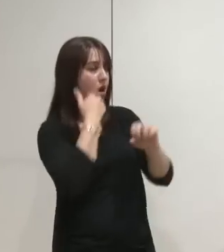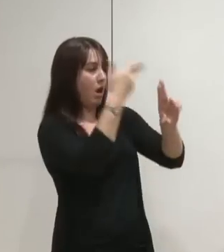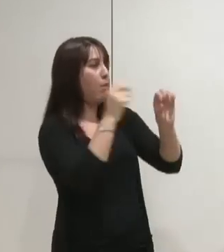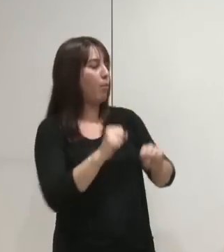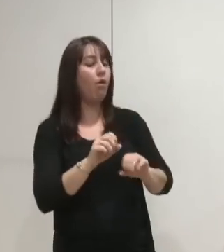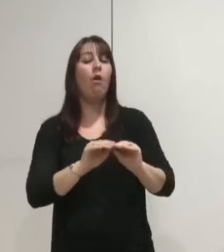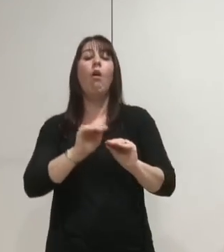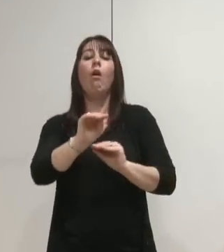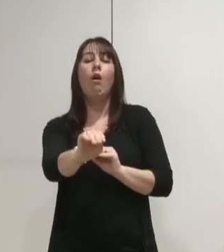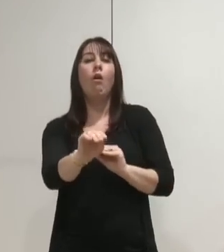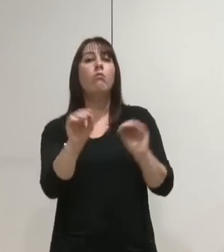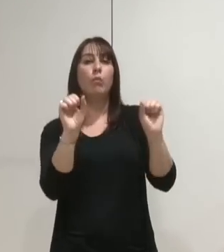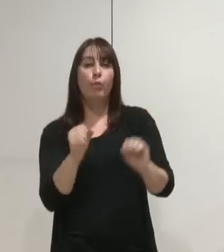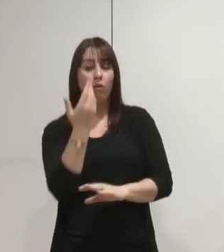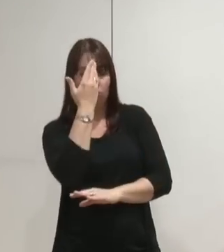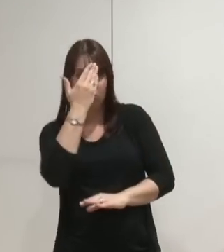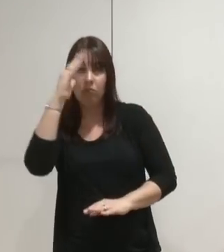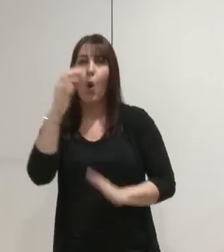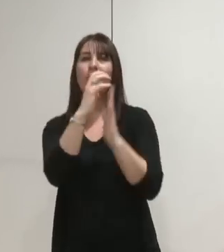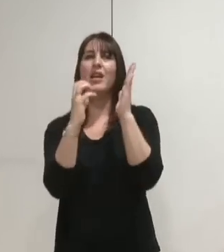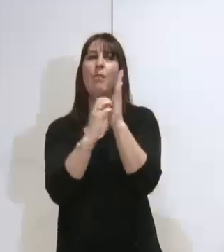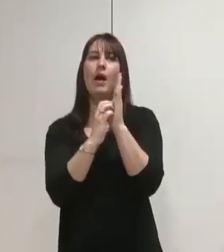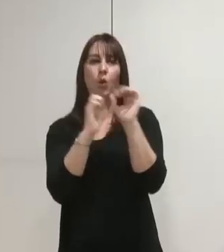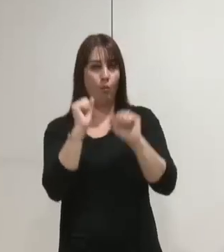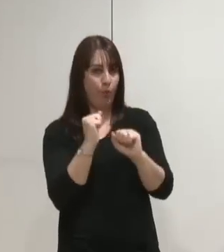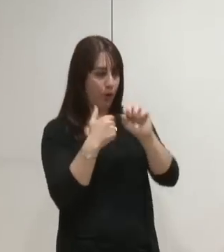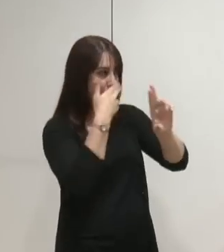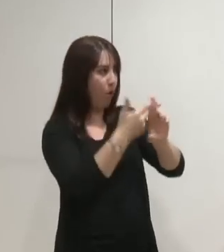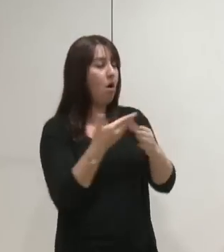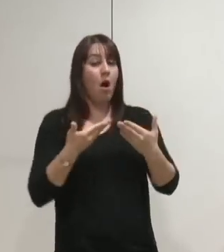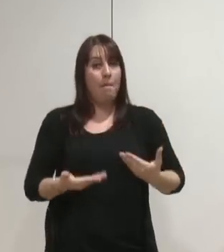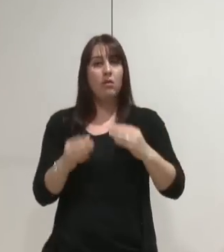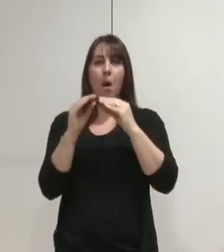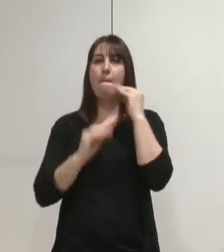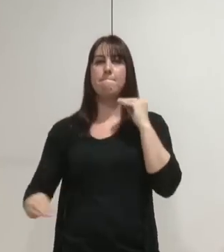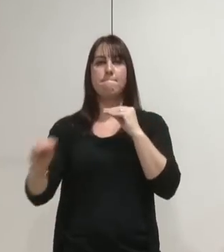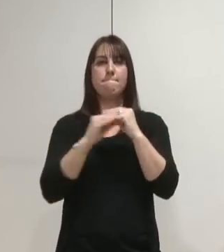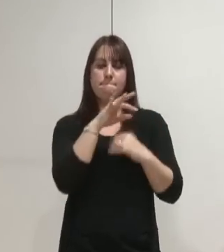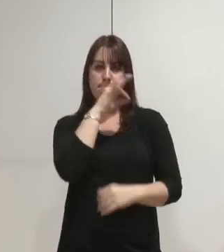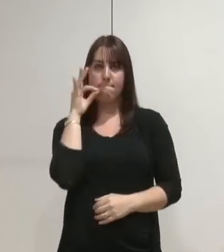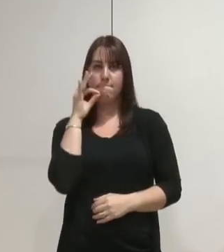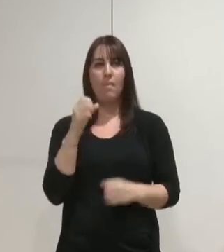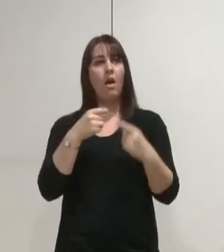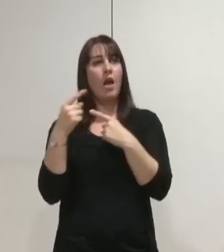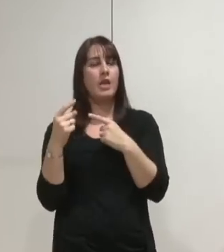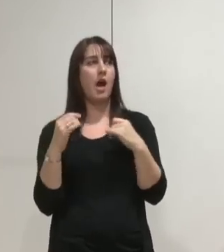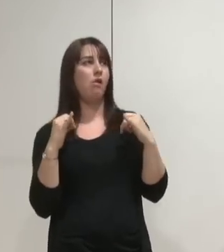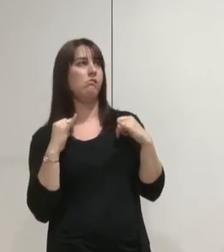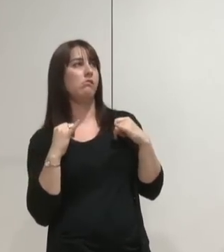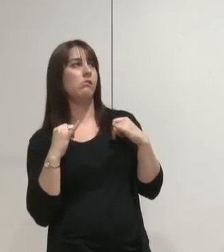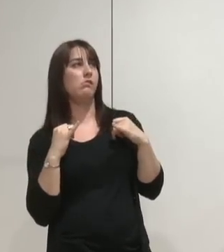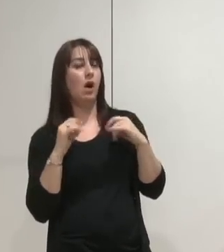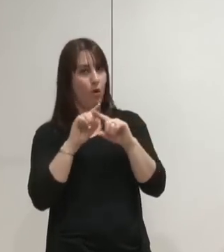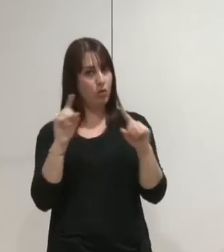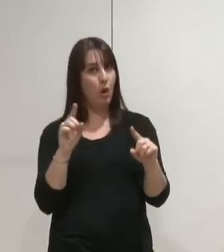tard à l'occasion d'une autre délibération mais notre silence à l'instant ne vaut pas loin sans faux à sentiment